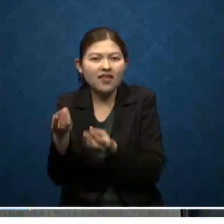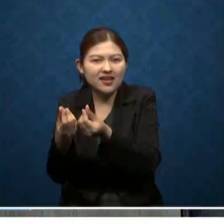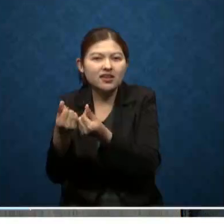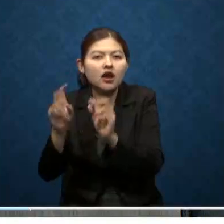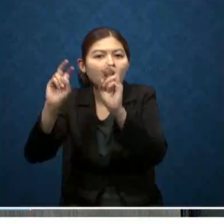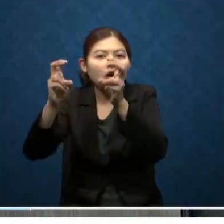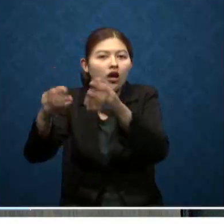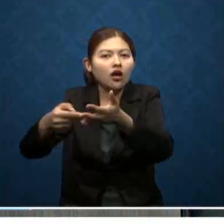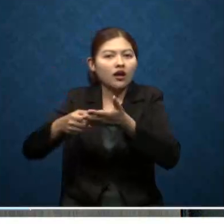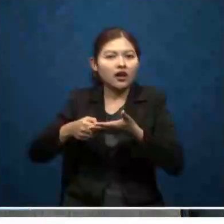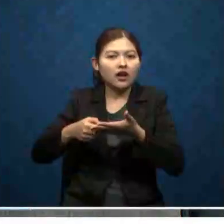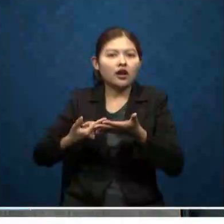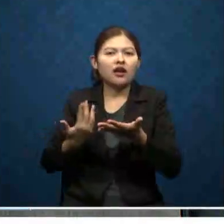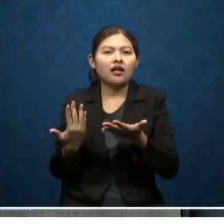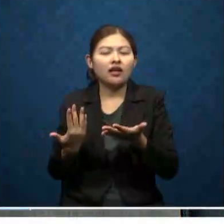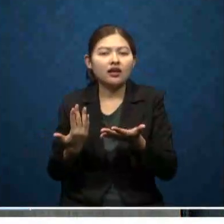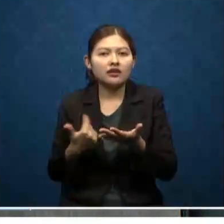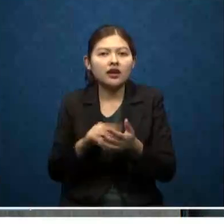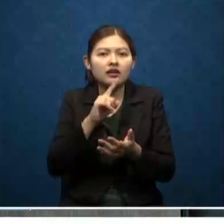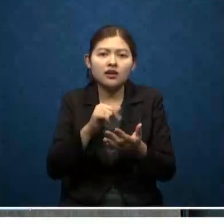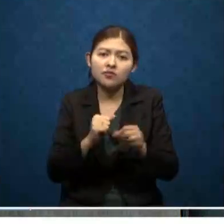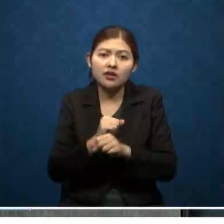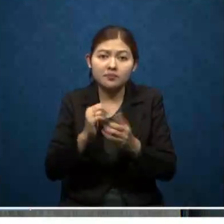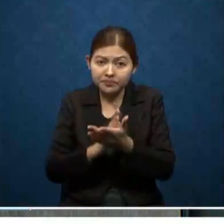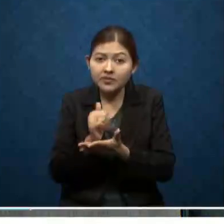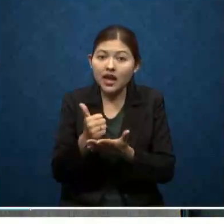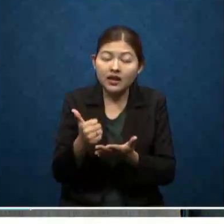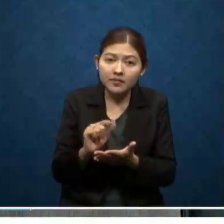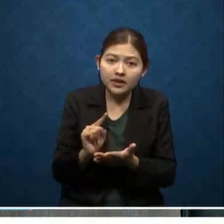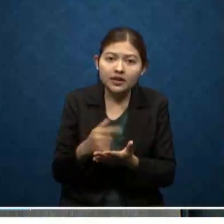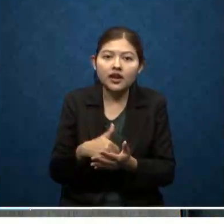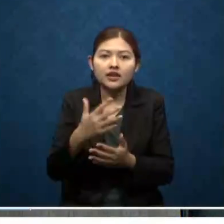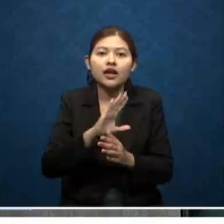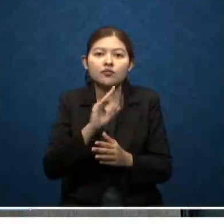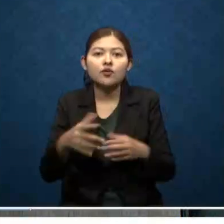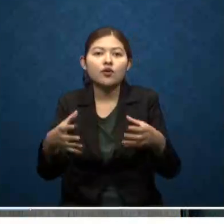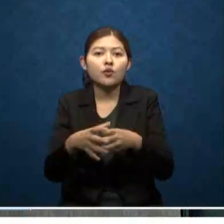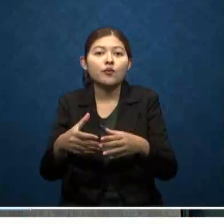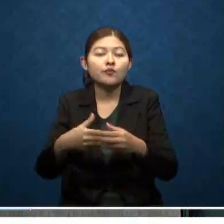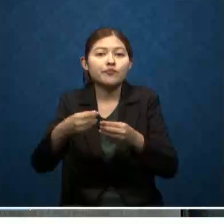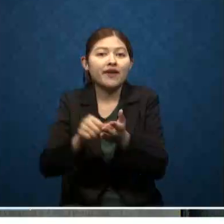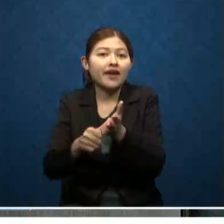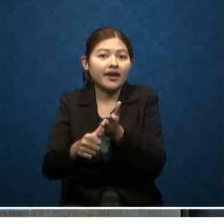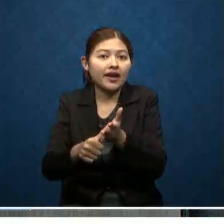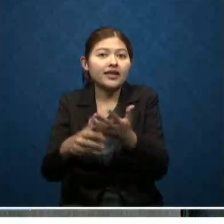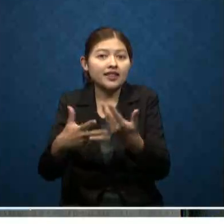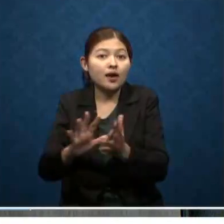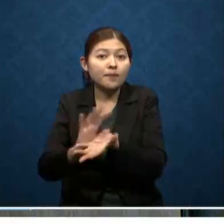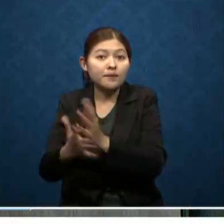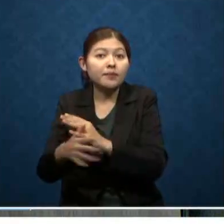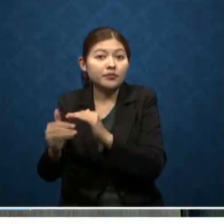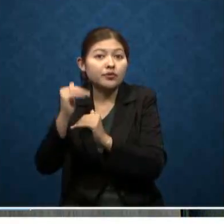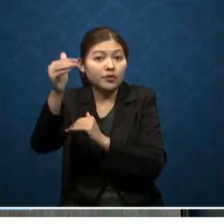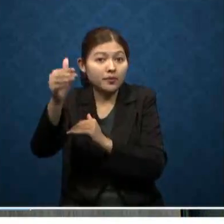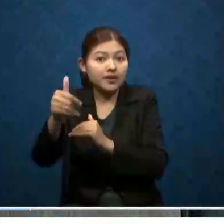ข้ออันเนี้ยจะถามว่ามันสำฤทธิ์ผลมแล้วก็การปรับองค์กรตัวเนี้ยที่จะพร้อมักสำหรับการปฏิรูป